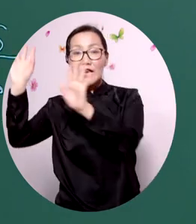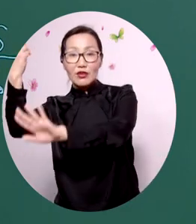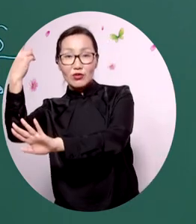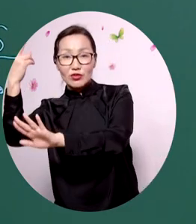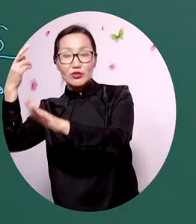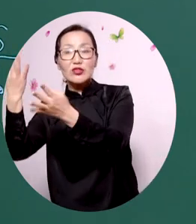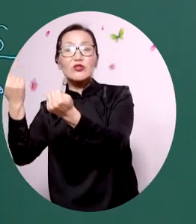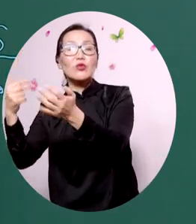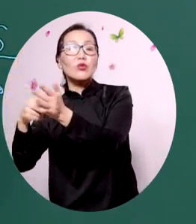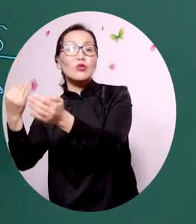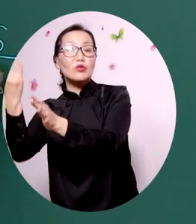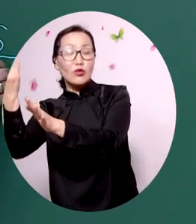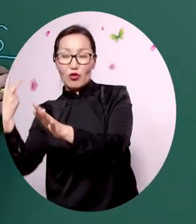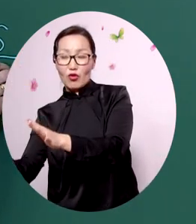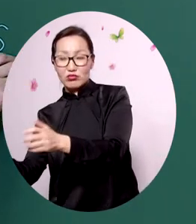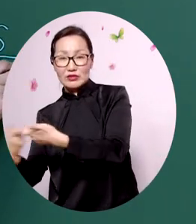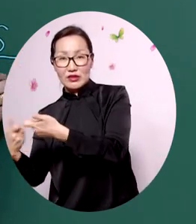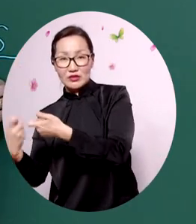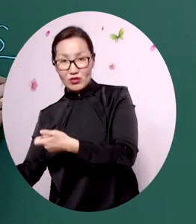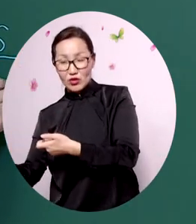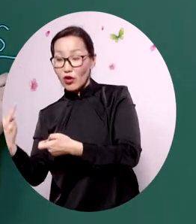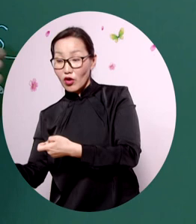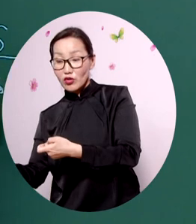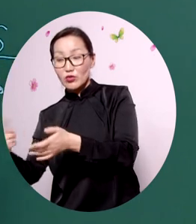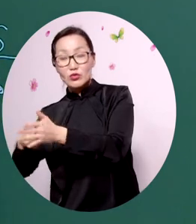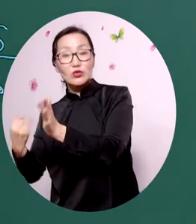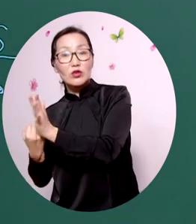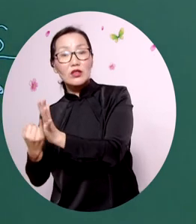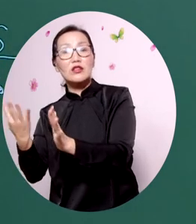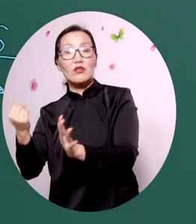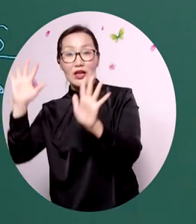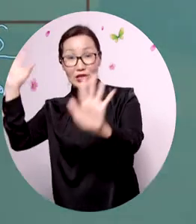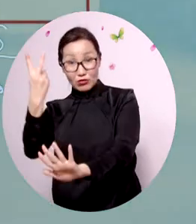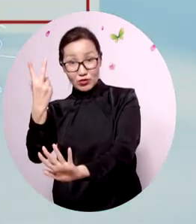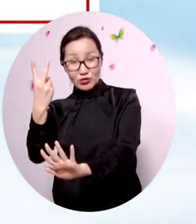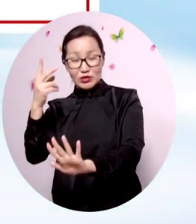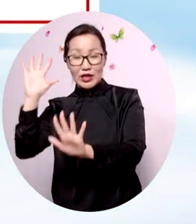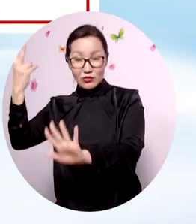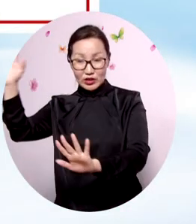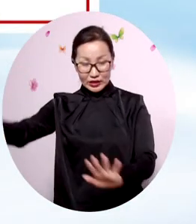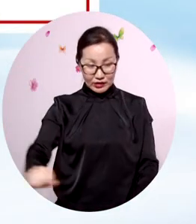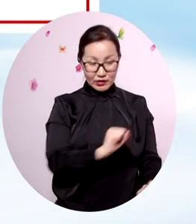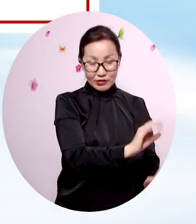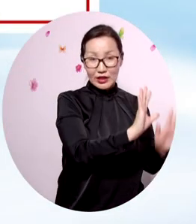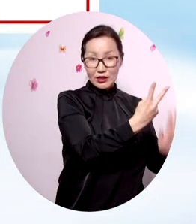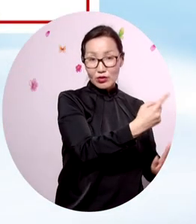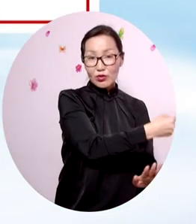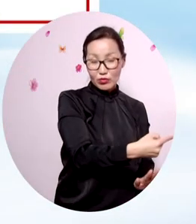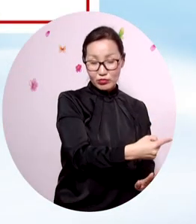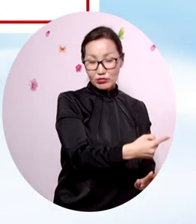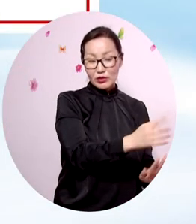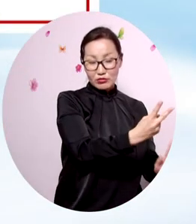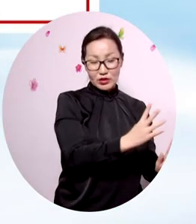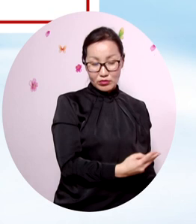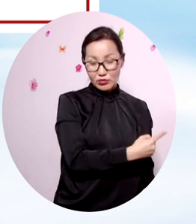туваахаар 2 багтана. 2, 6, 12. За тэгвэл 1